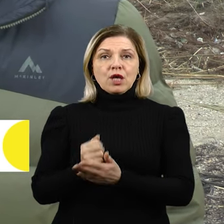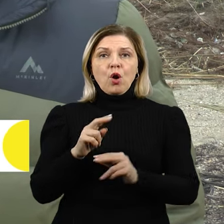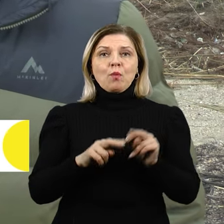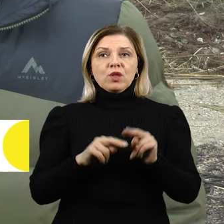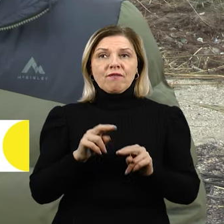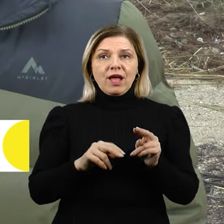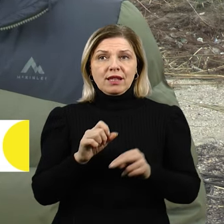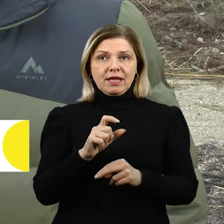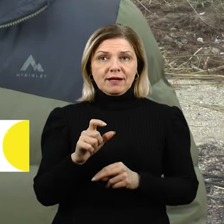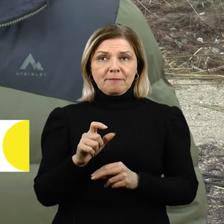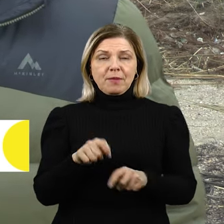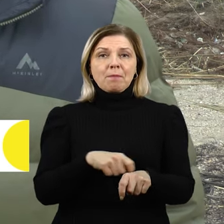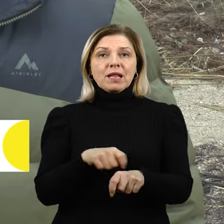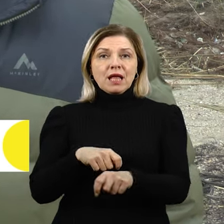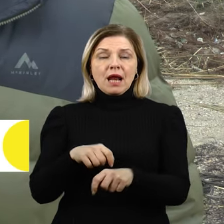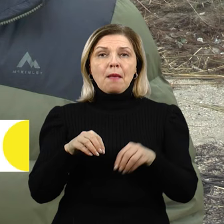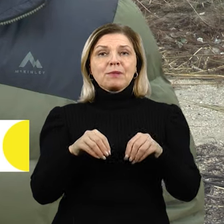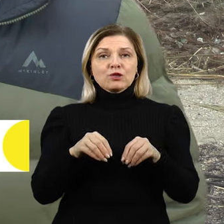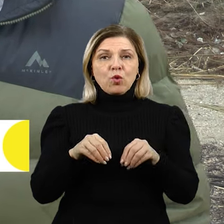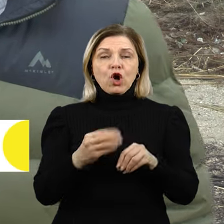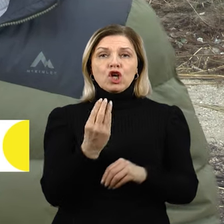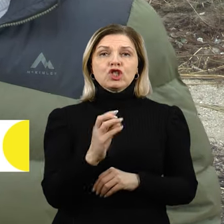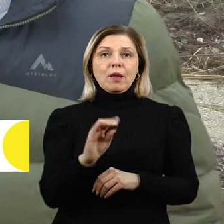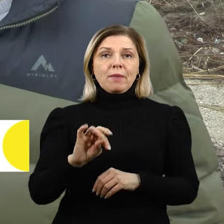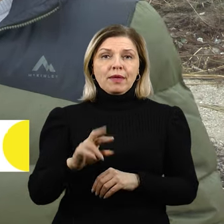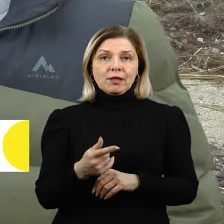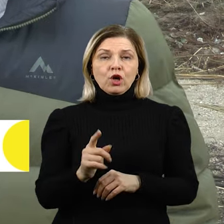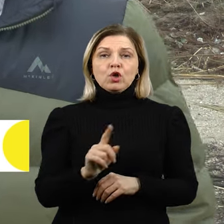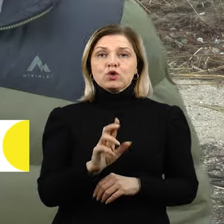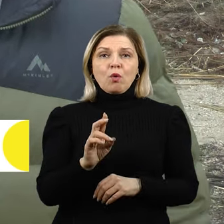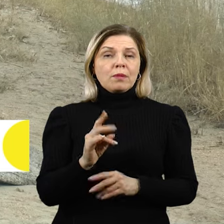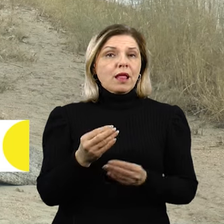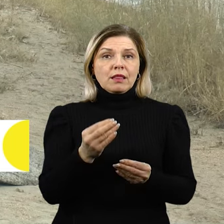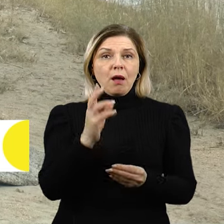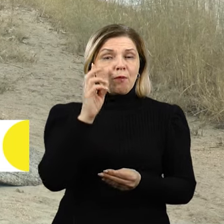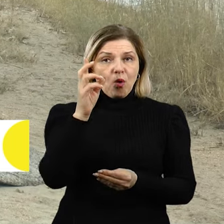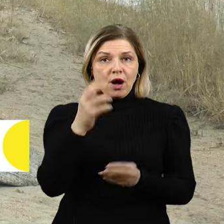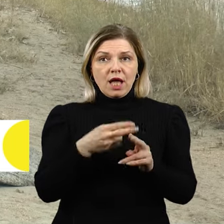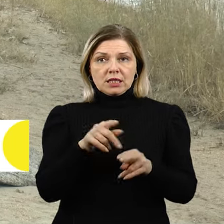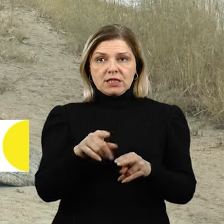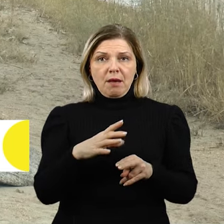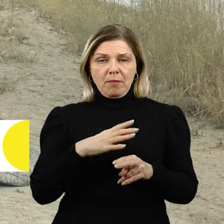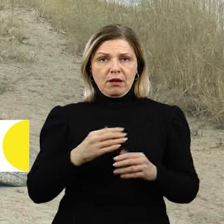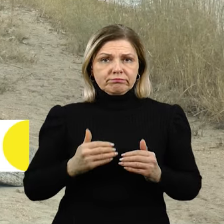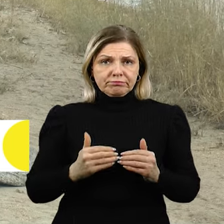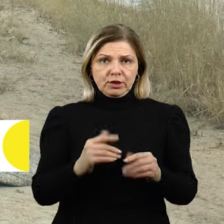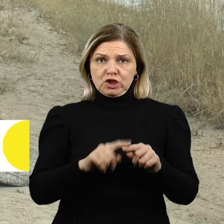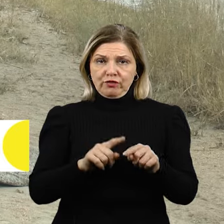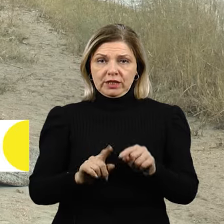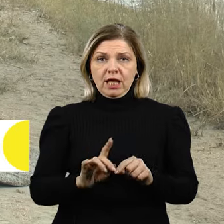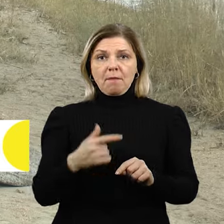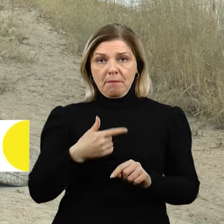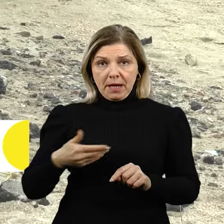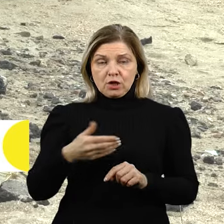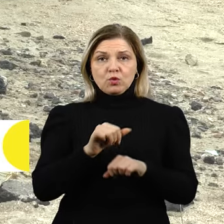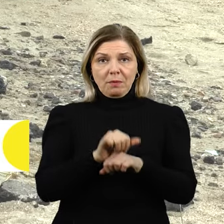будівельних таких матеріалів, піску, щебеню, для того, щоб, якщо б, не дай Бог, цей процес був швидкий, ми його зупинити